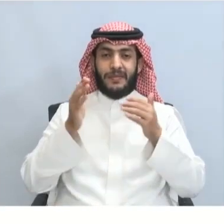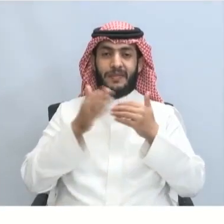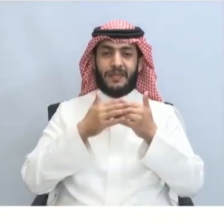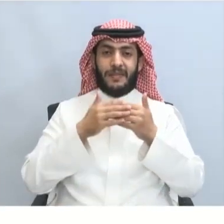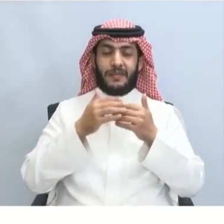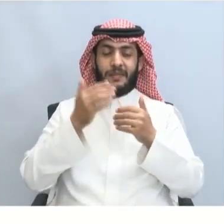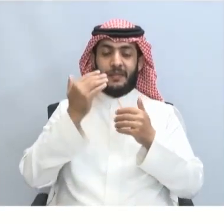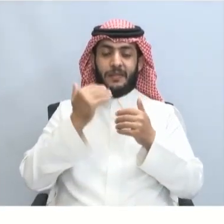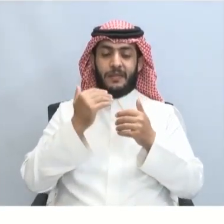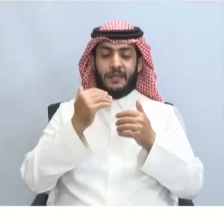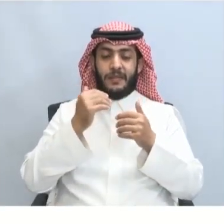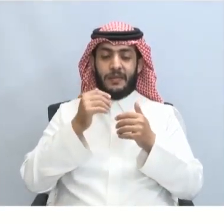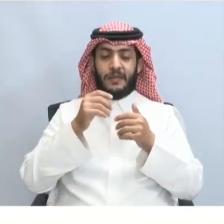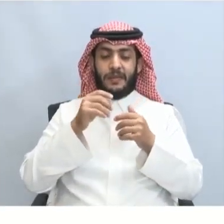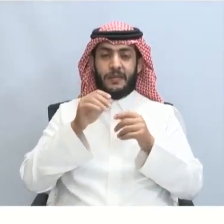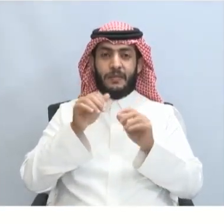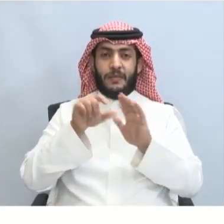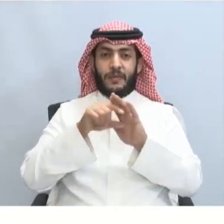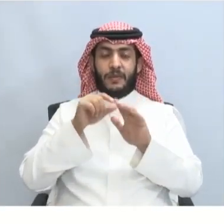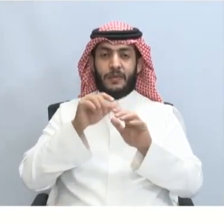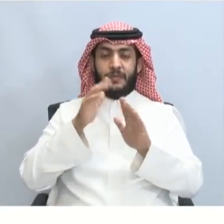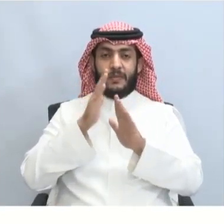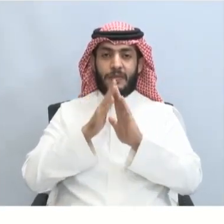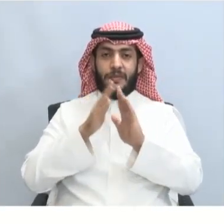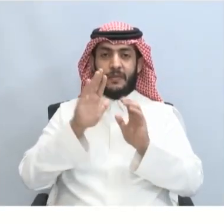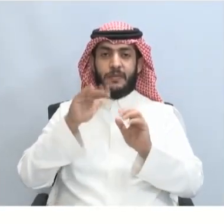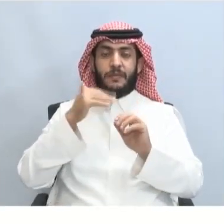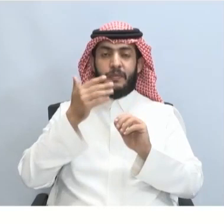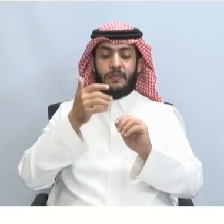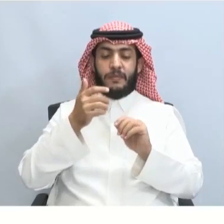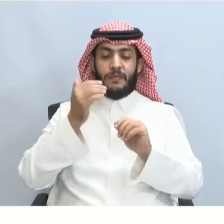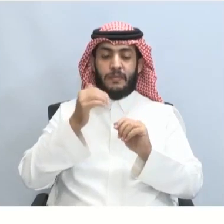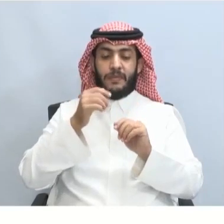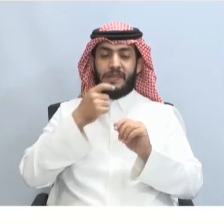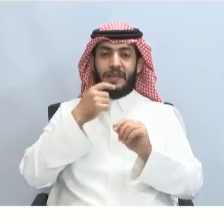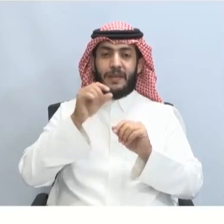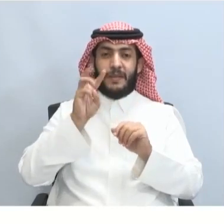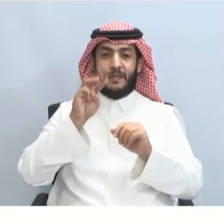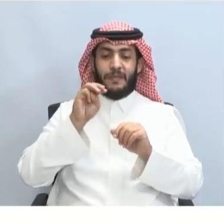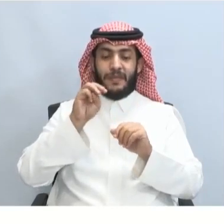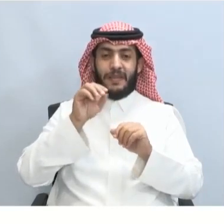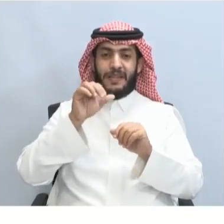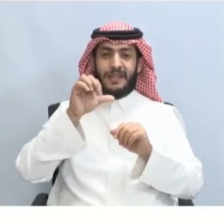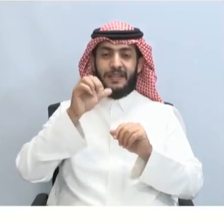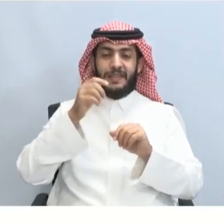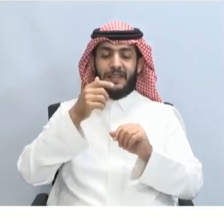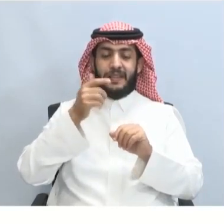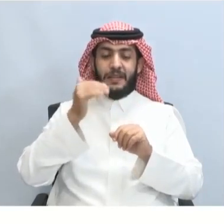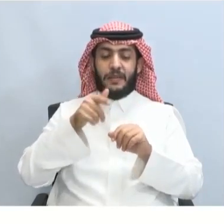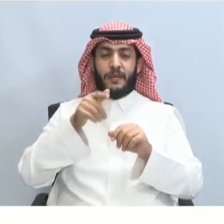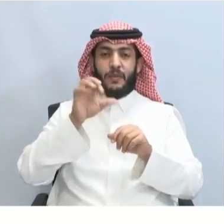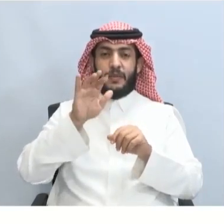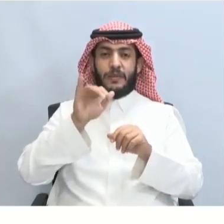بدي تايتل تحدد عنوان المستند ثم ميتا هذه تحدد النص او هذا